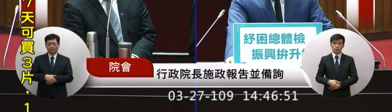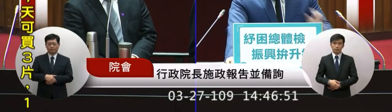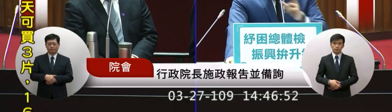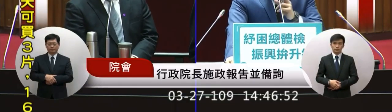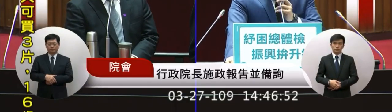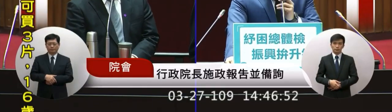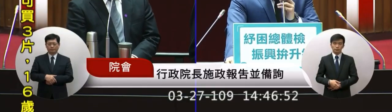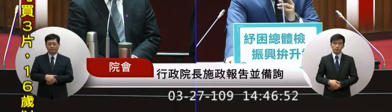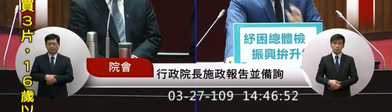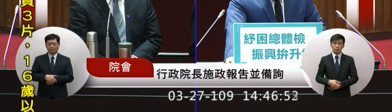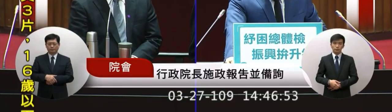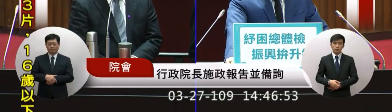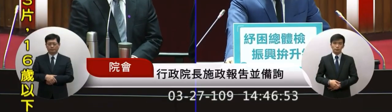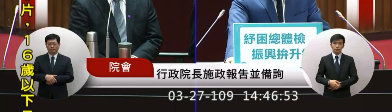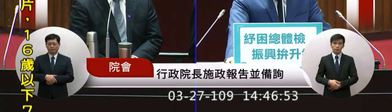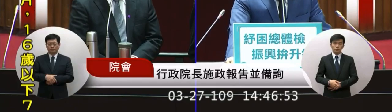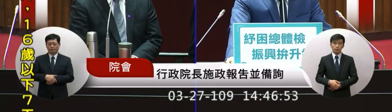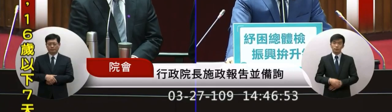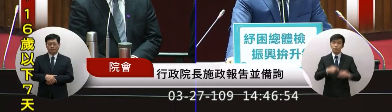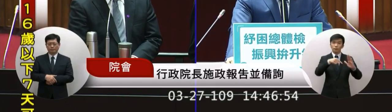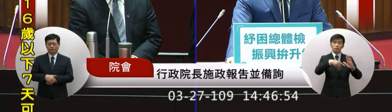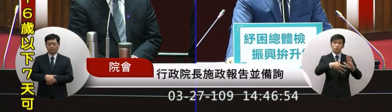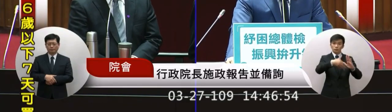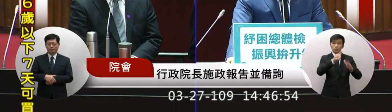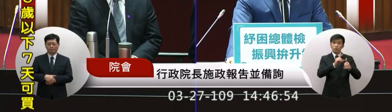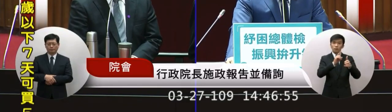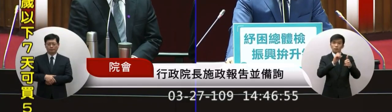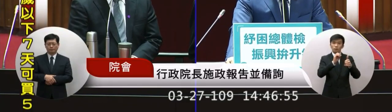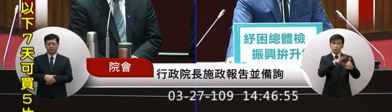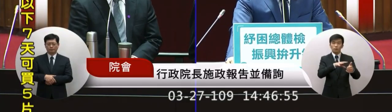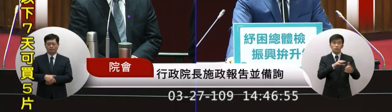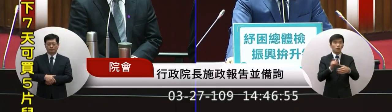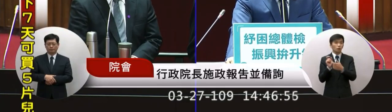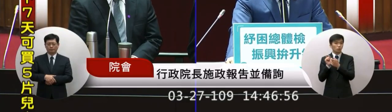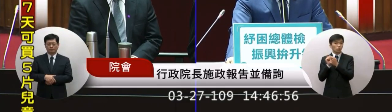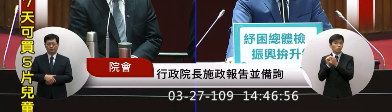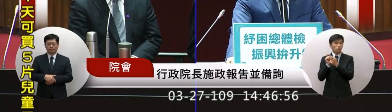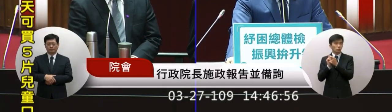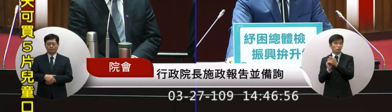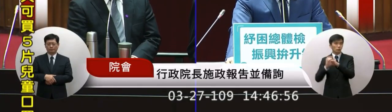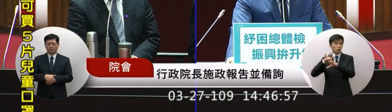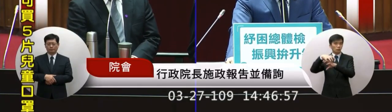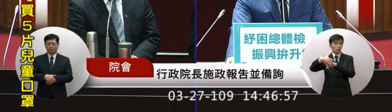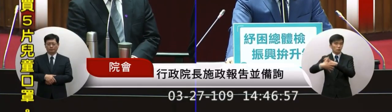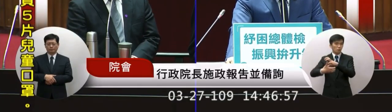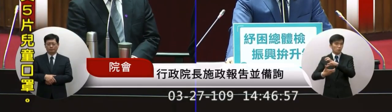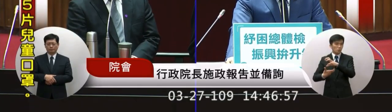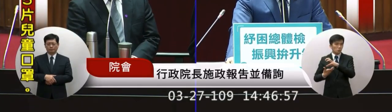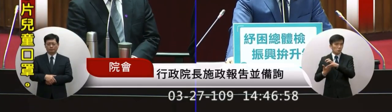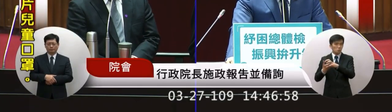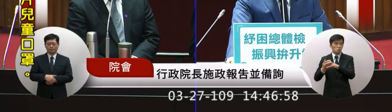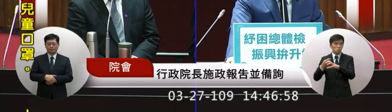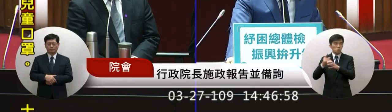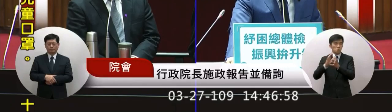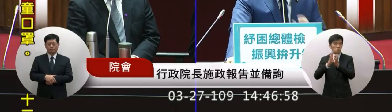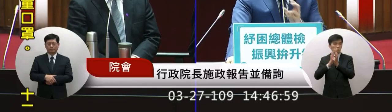那我们先跟这个院长谈一下最近这个全球的这个大趋势的巨变，除了这个2018年